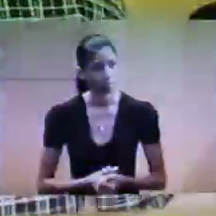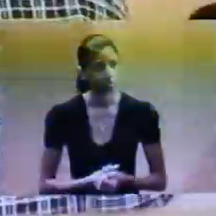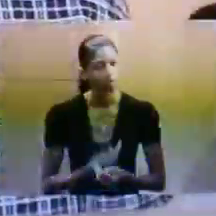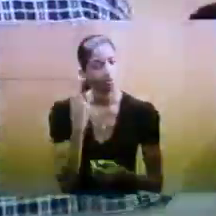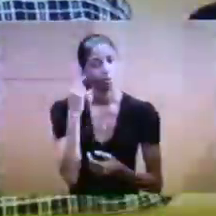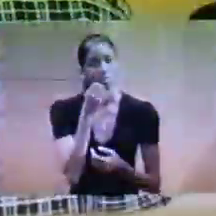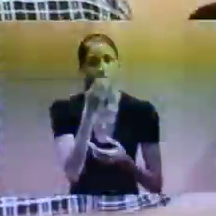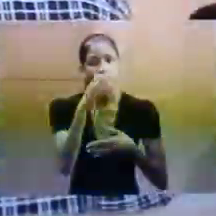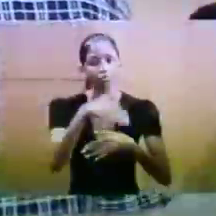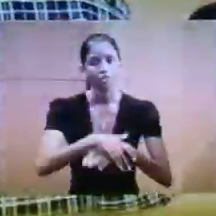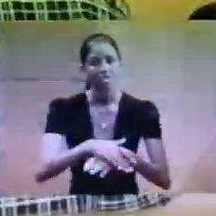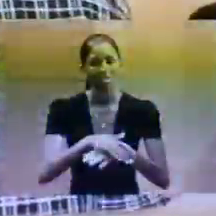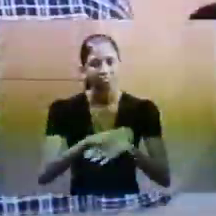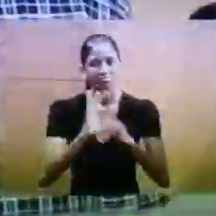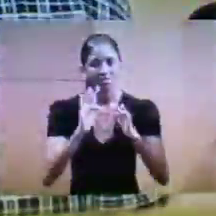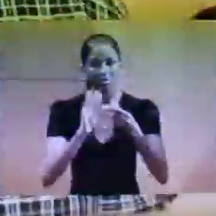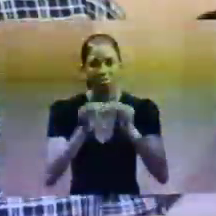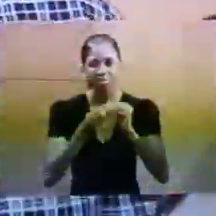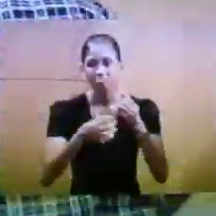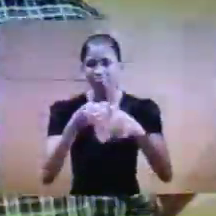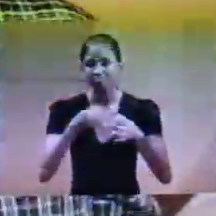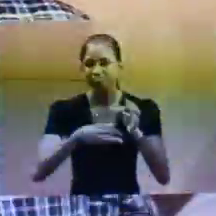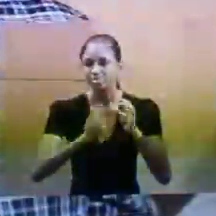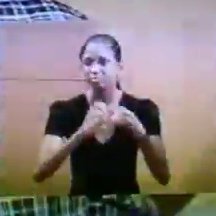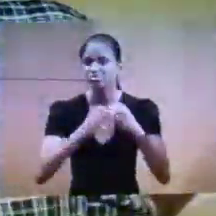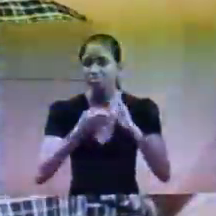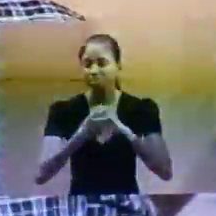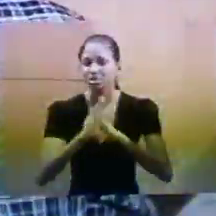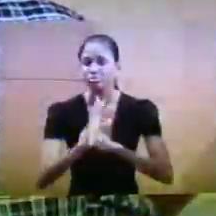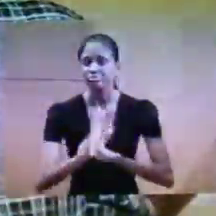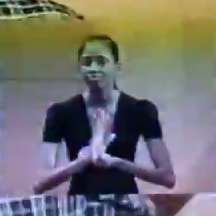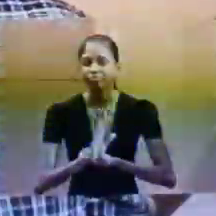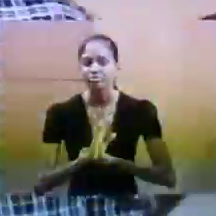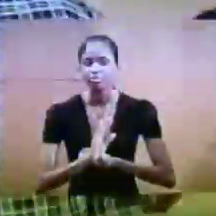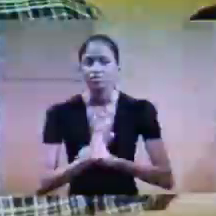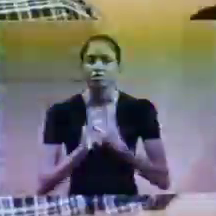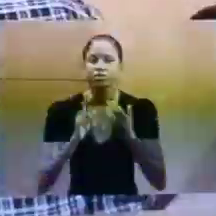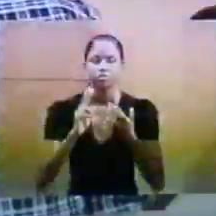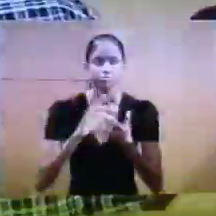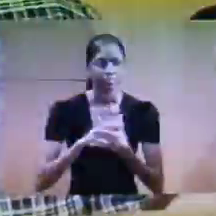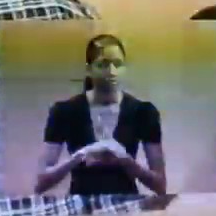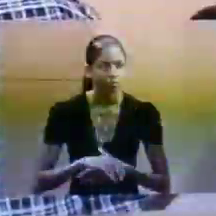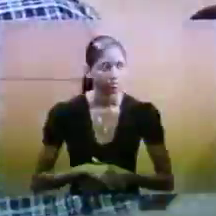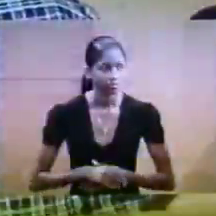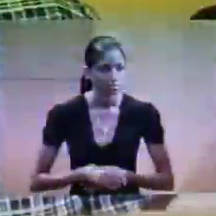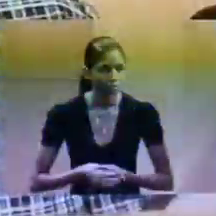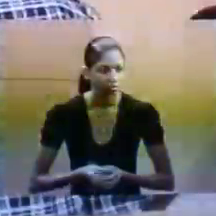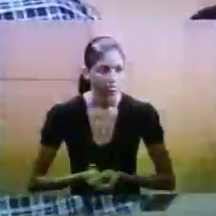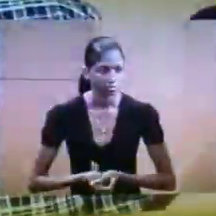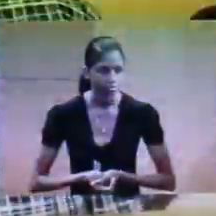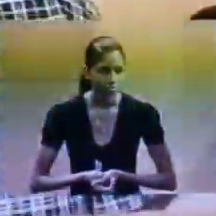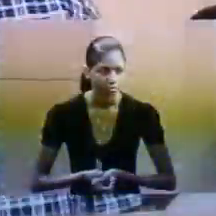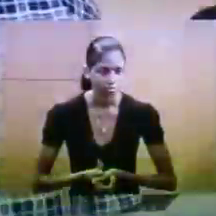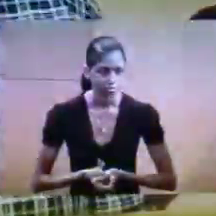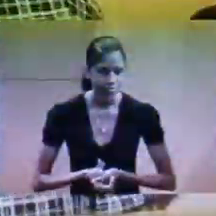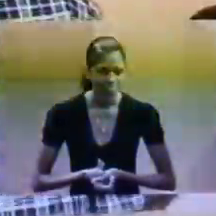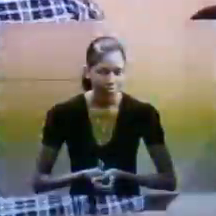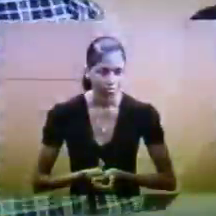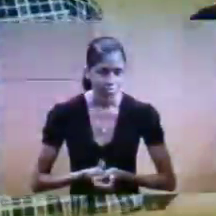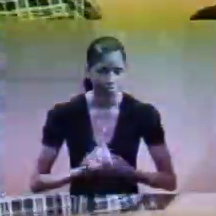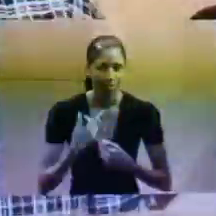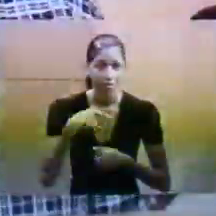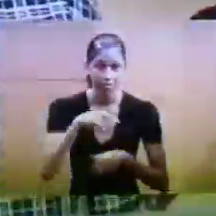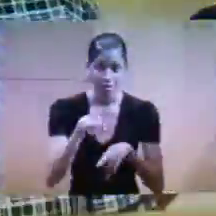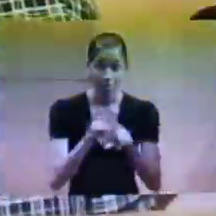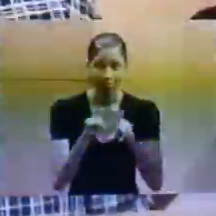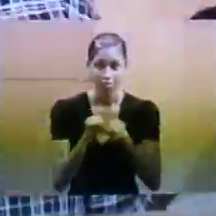le contentieux est plus compliqué que ça. Il est vrai que l'entreprise de Gros Œuvre a introduit une plainte. Se plaint. Mais il est aussi